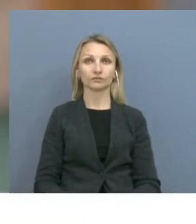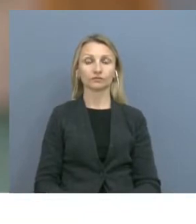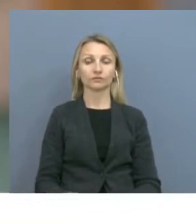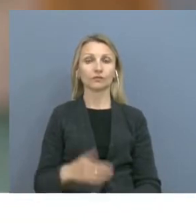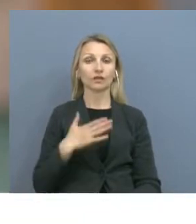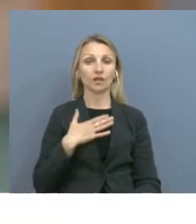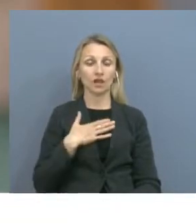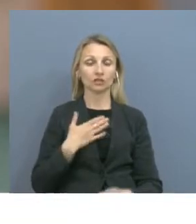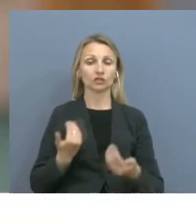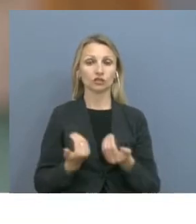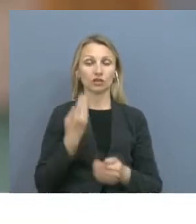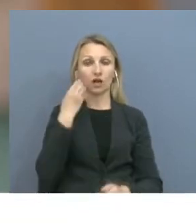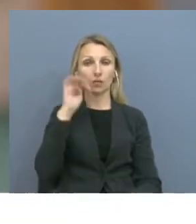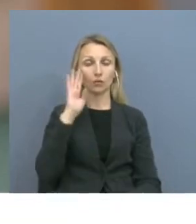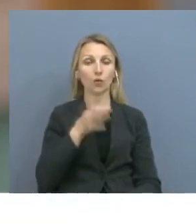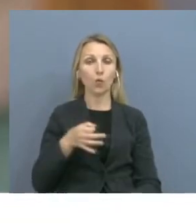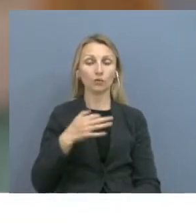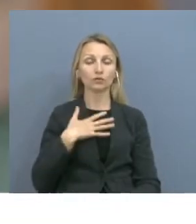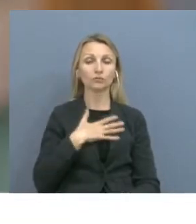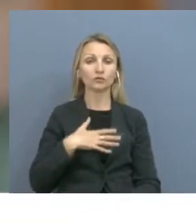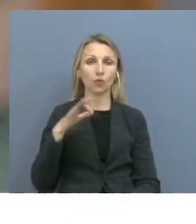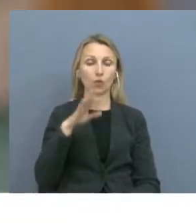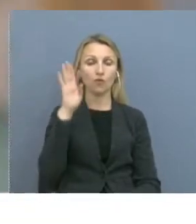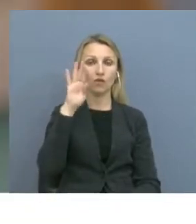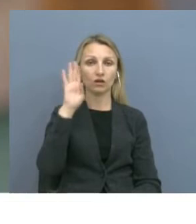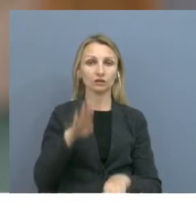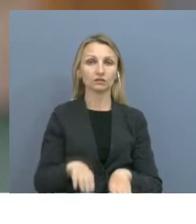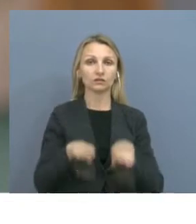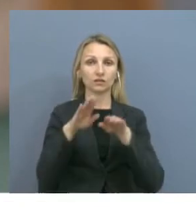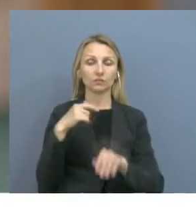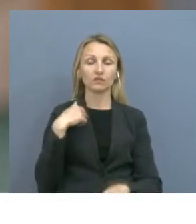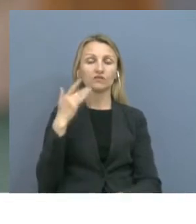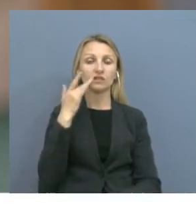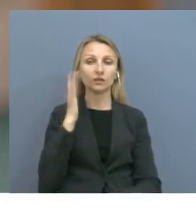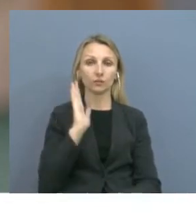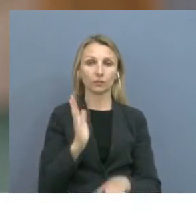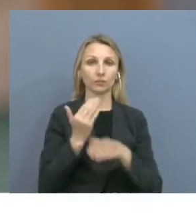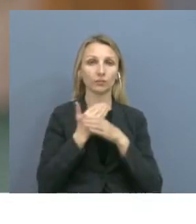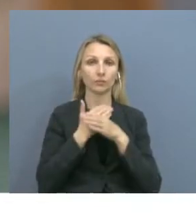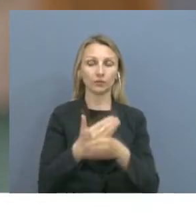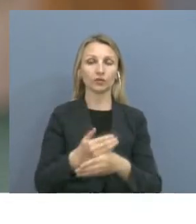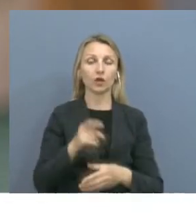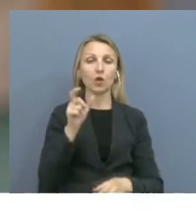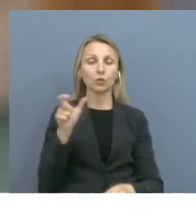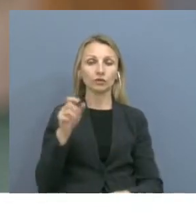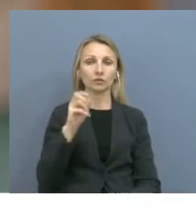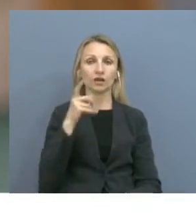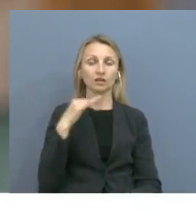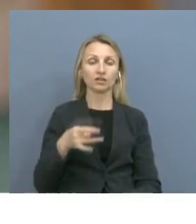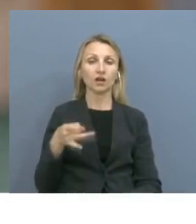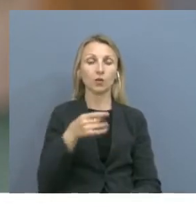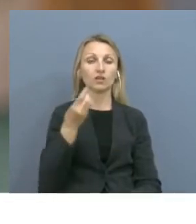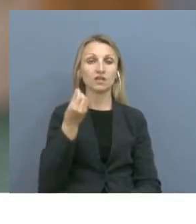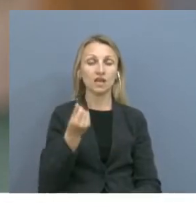Нас, жители Акмолинской области, очень взволновала новость о наводнении. Мы готовы всячески помочь жителям Актааральского района. Сбор благотворительных